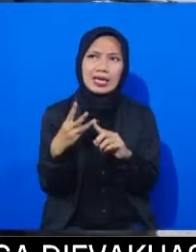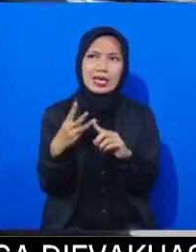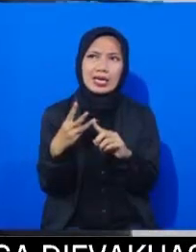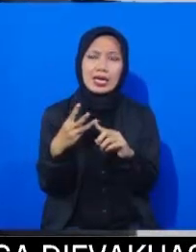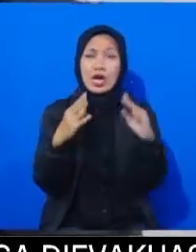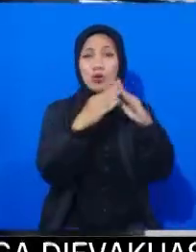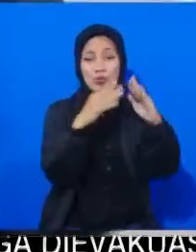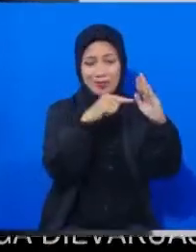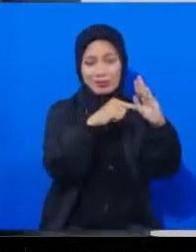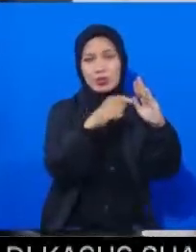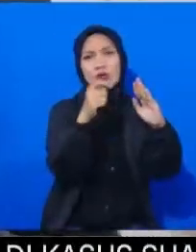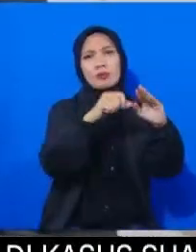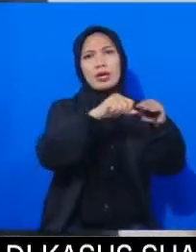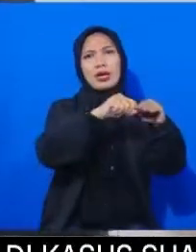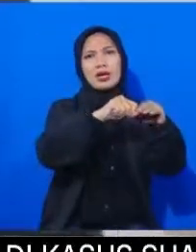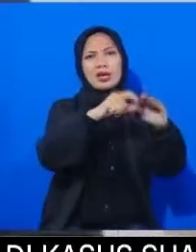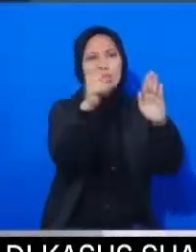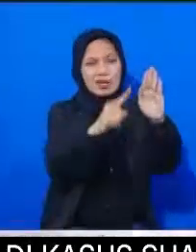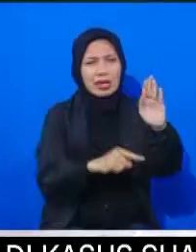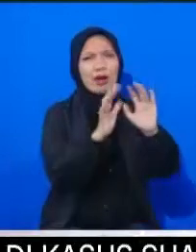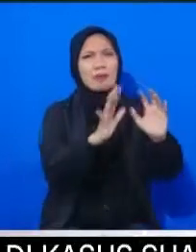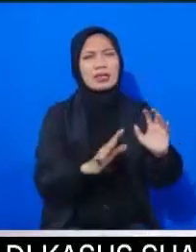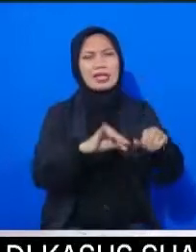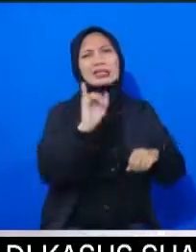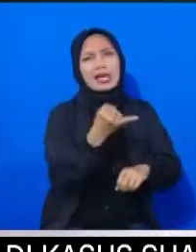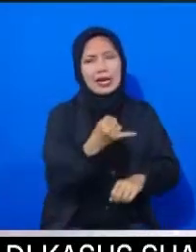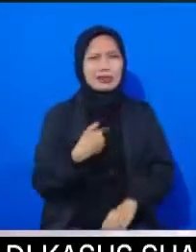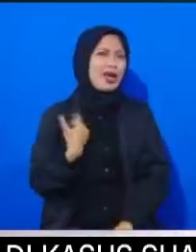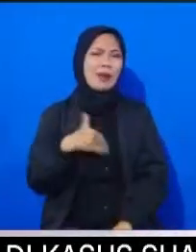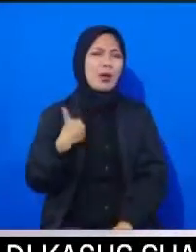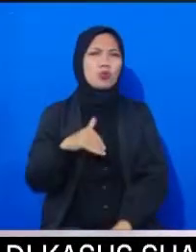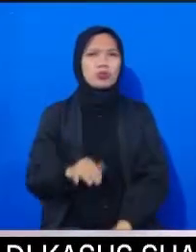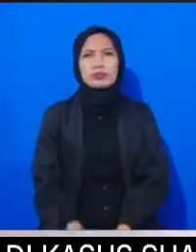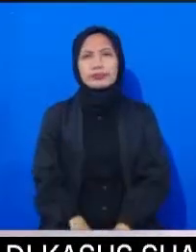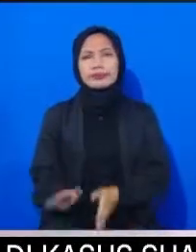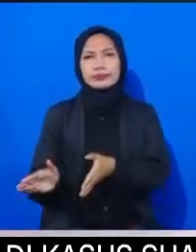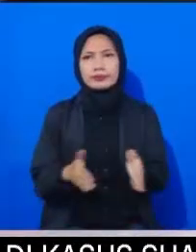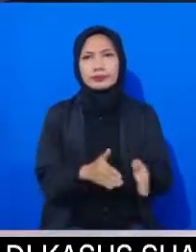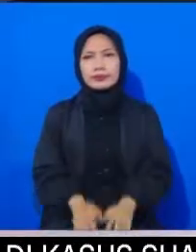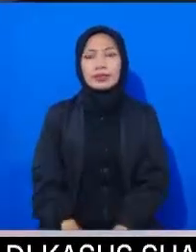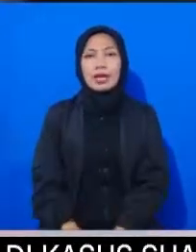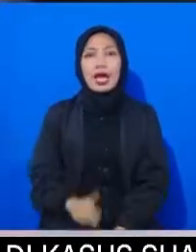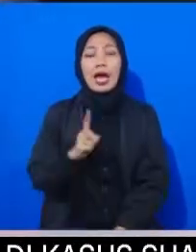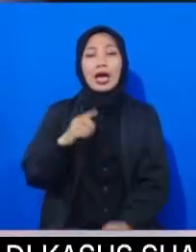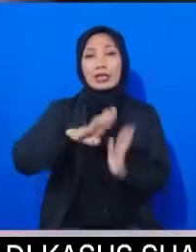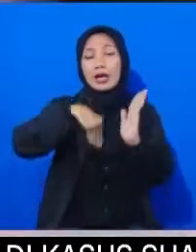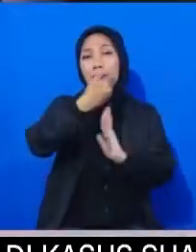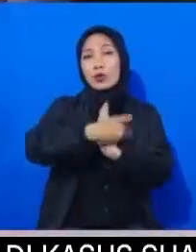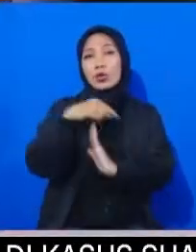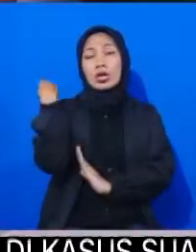rumahnya rusak juga. Kondisi rusak waktu itu juga. Ya. Okay. Unit rumah susun tanpa uang muka program Pemprov DKI